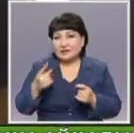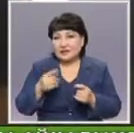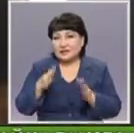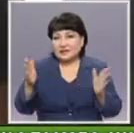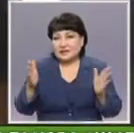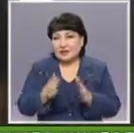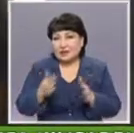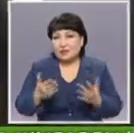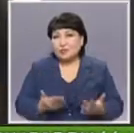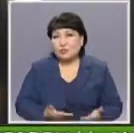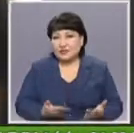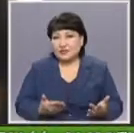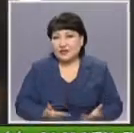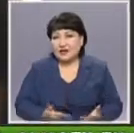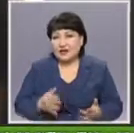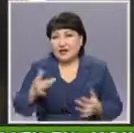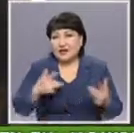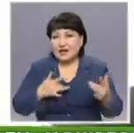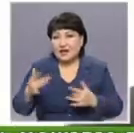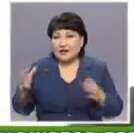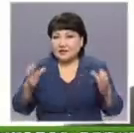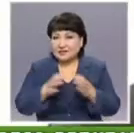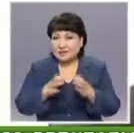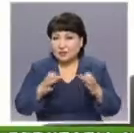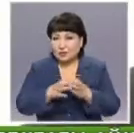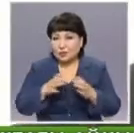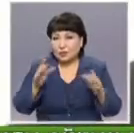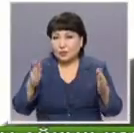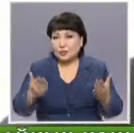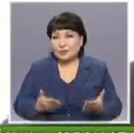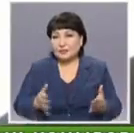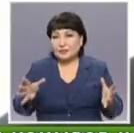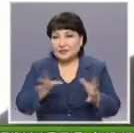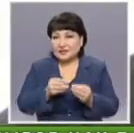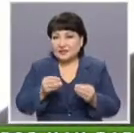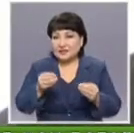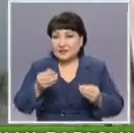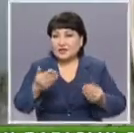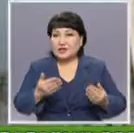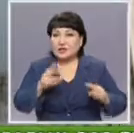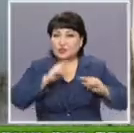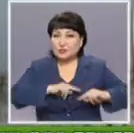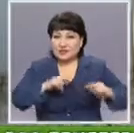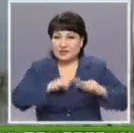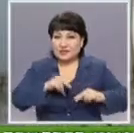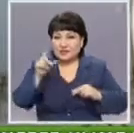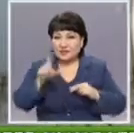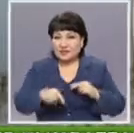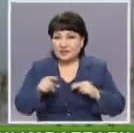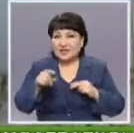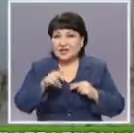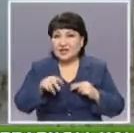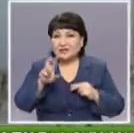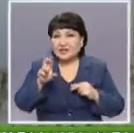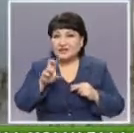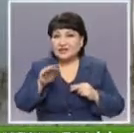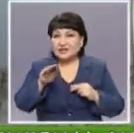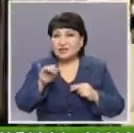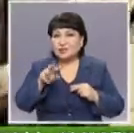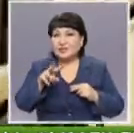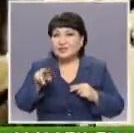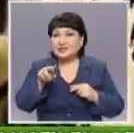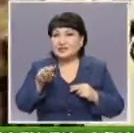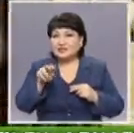ғана ғұмырында ансамбль өмірмен біте қайнаса жұмыс істеген жандардың бірі Бақытжан Жұмаділов. Баяғы сал серілердің